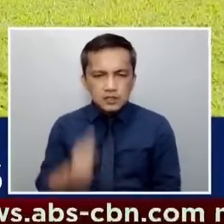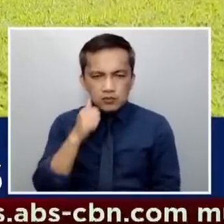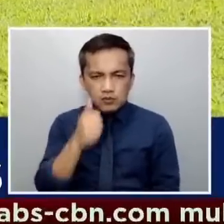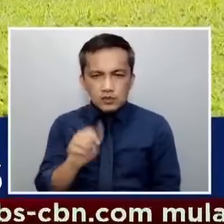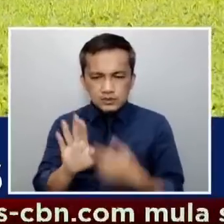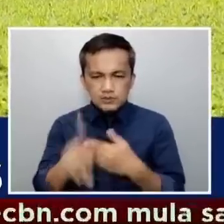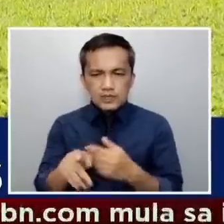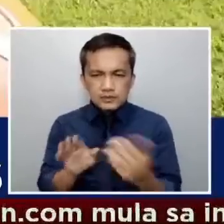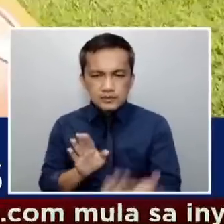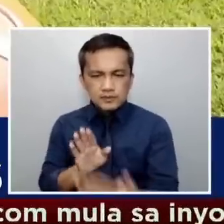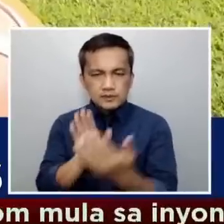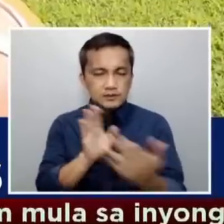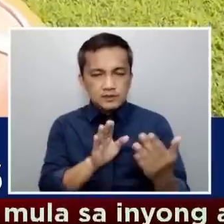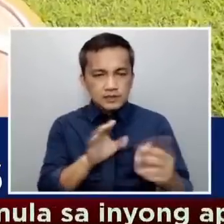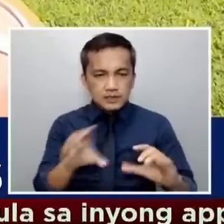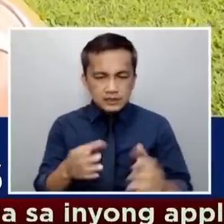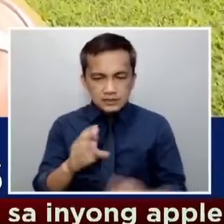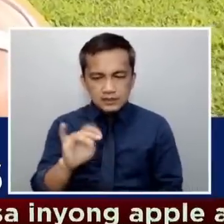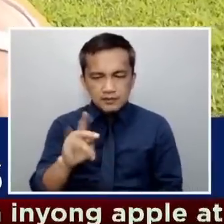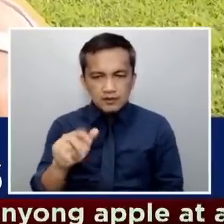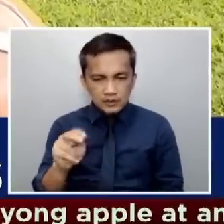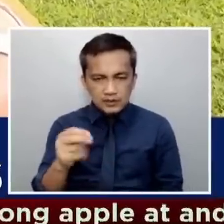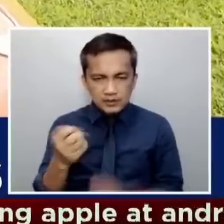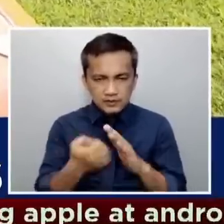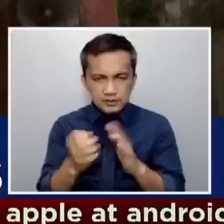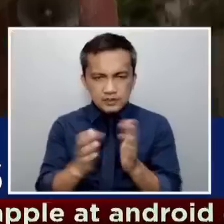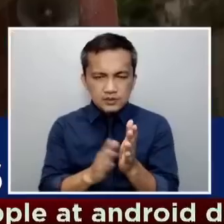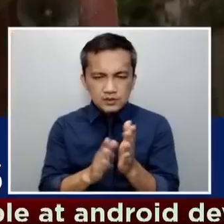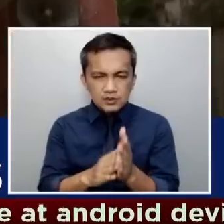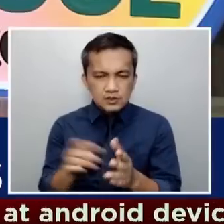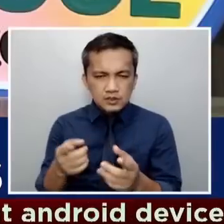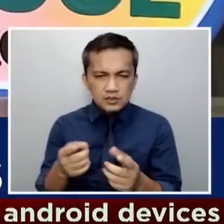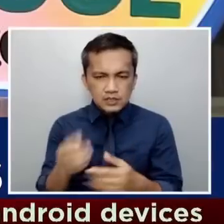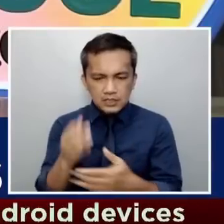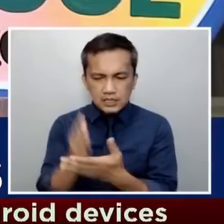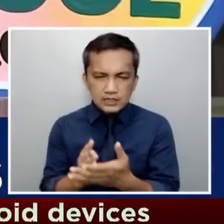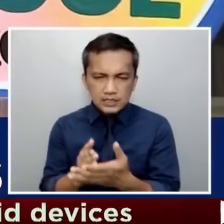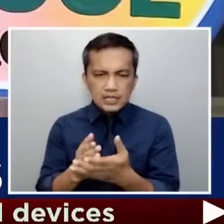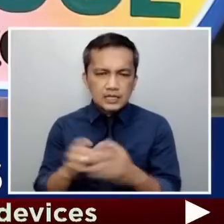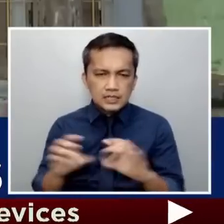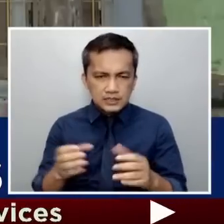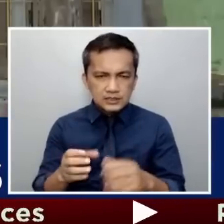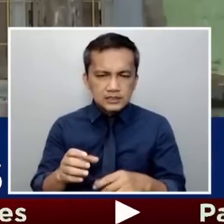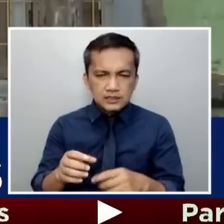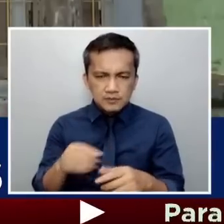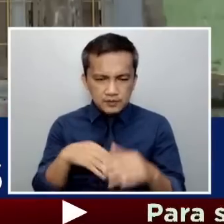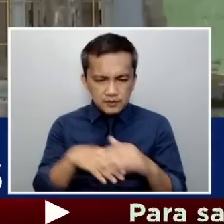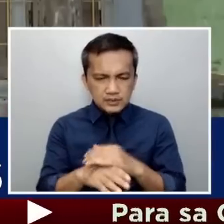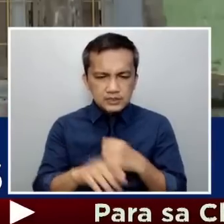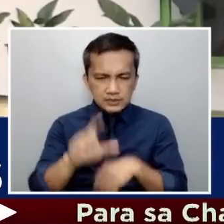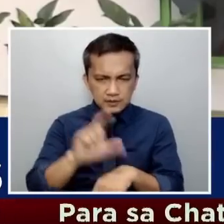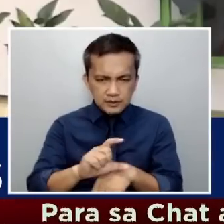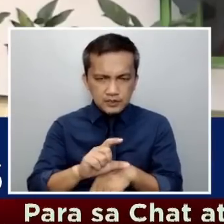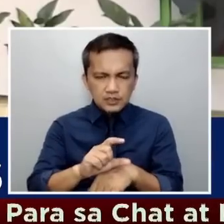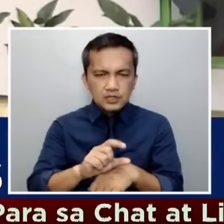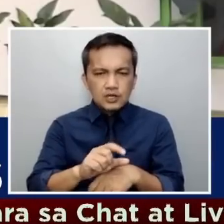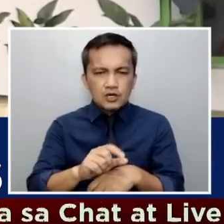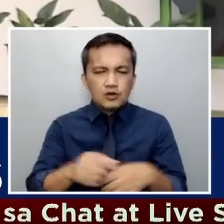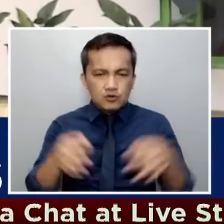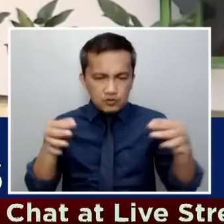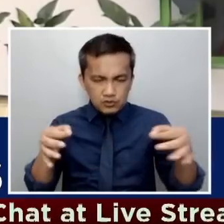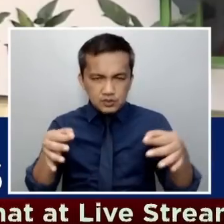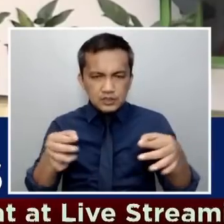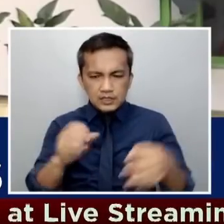Gabuan Elementary School. Hatiin lang ang klase para magkasya sa chapel, covered court, barangay at SK hall na